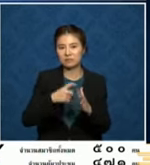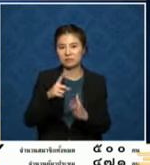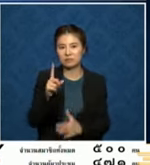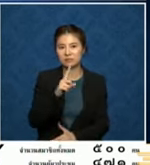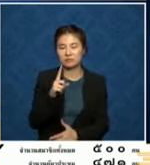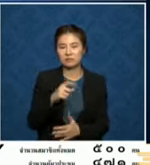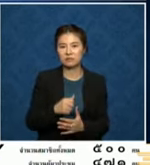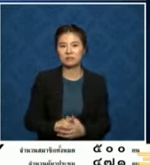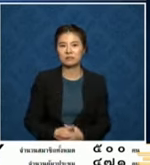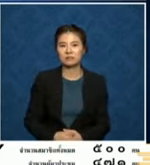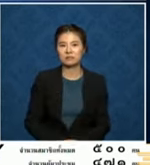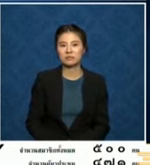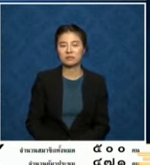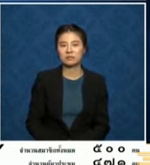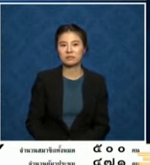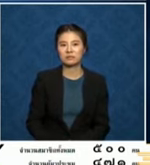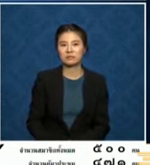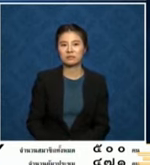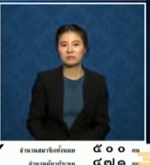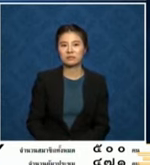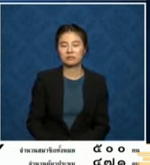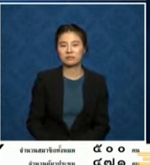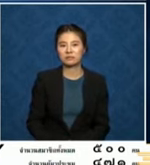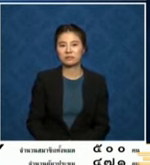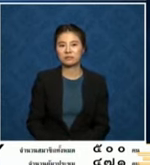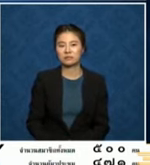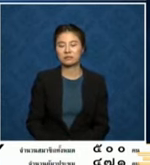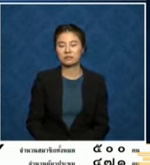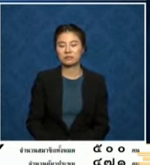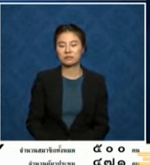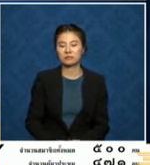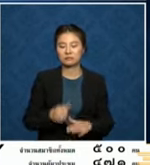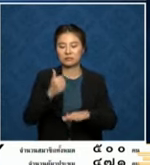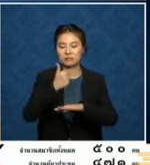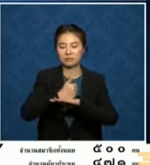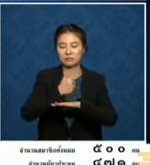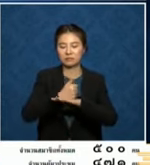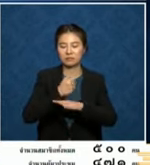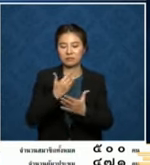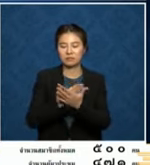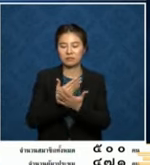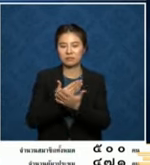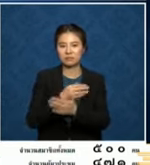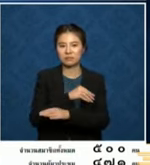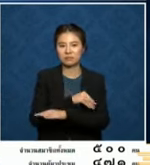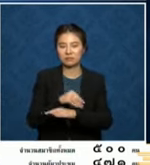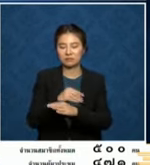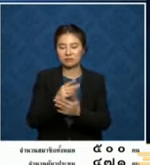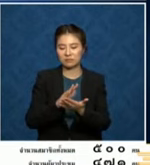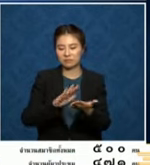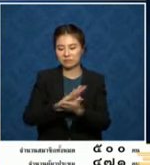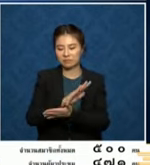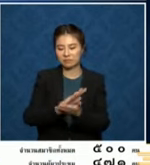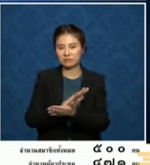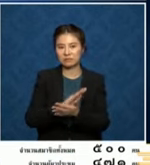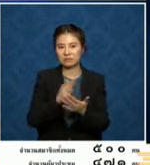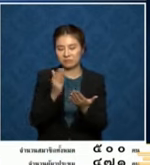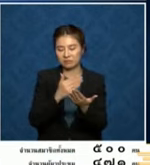ท่านประธานฮะผู้อำนวยการสำนักงบประมาณไปออกเอกสารแนบการใช้งบไป8